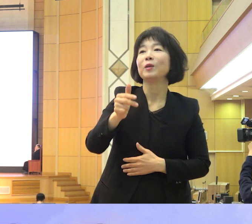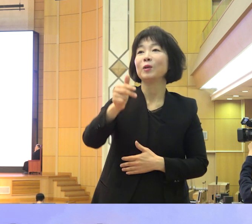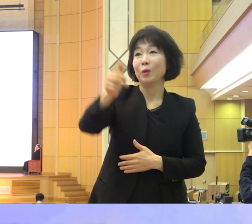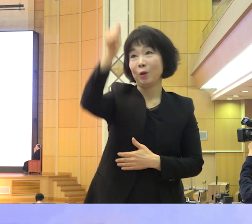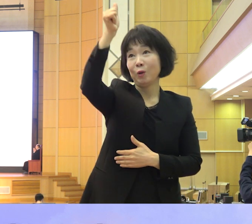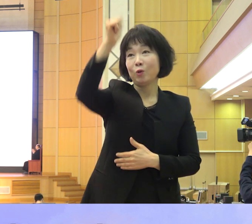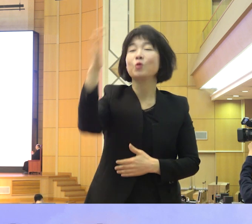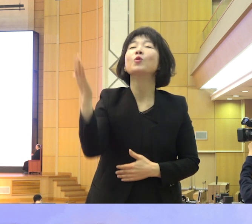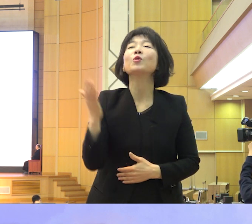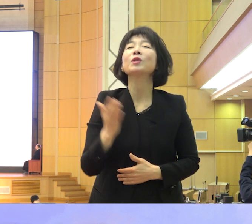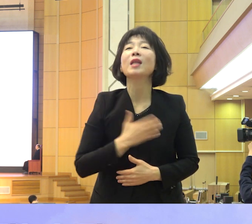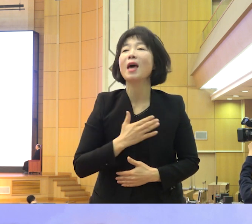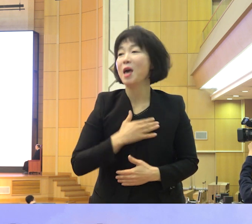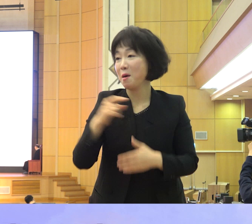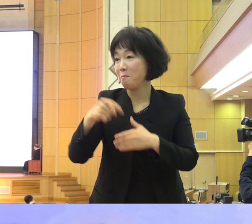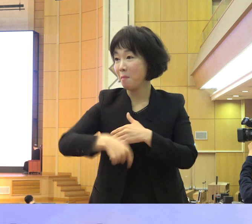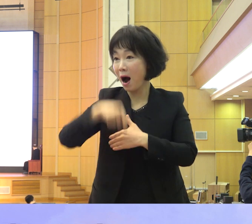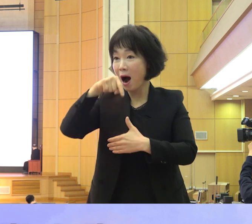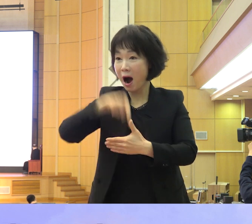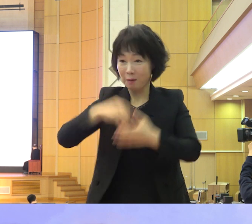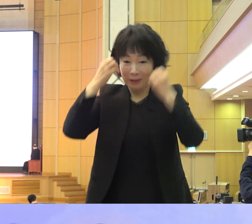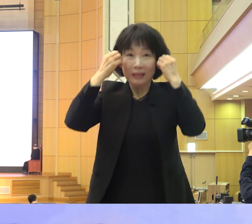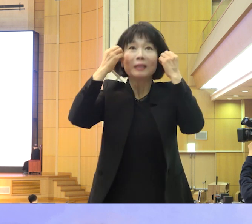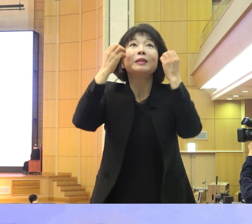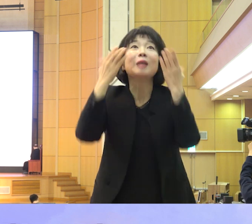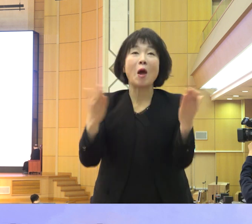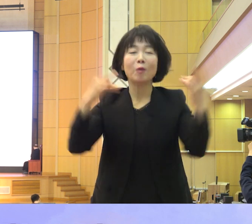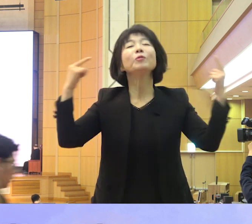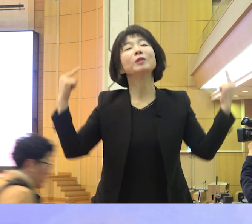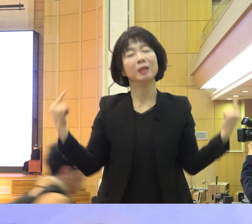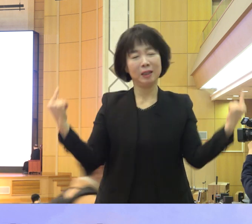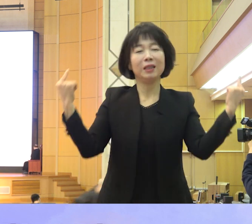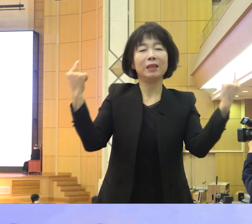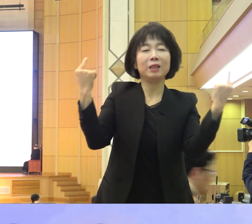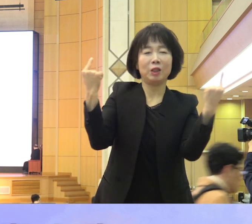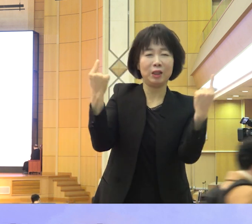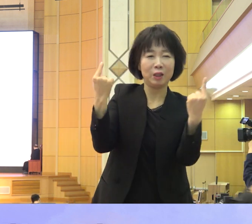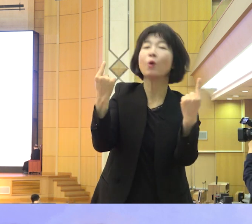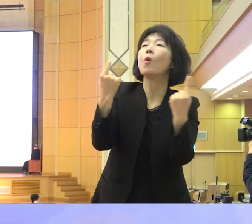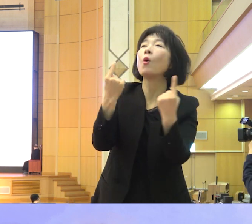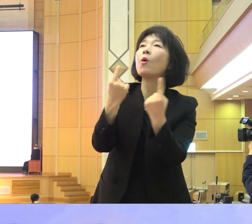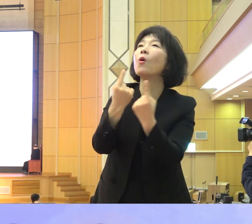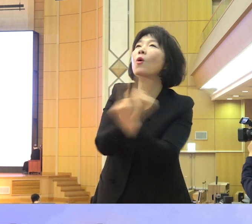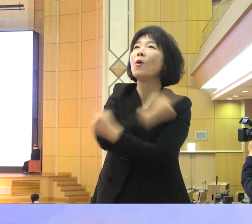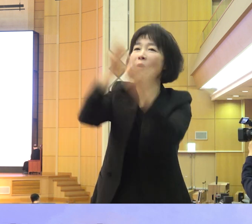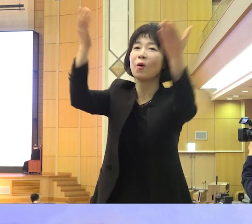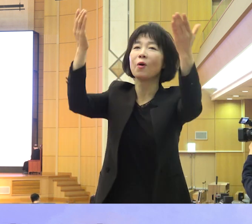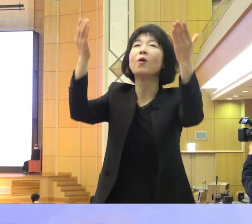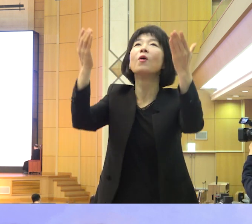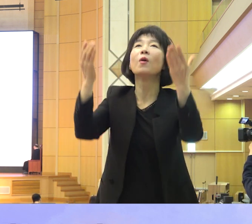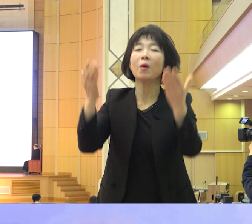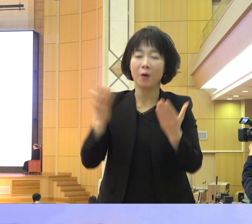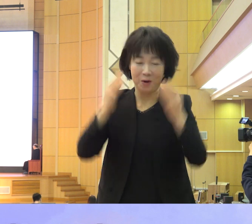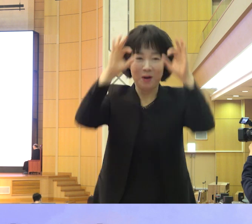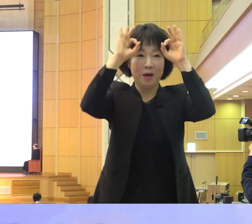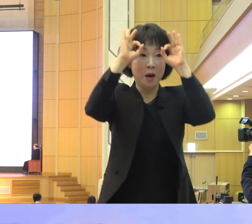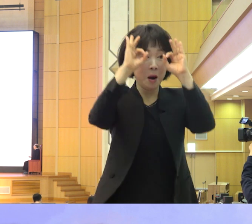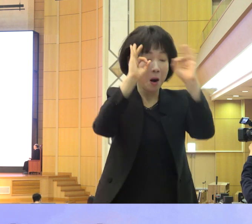고치시고 주는 내 맘을 고치시고